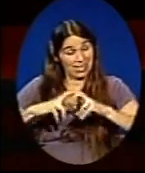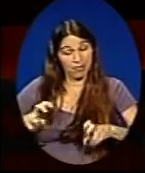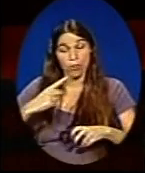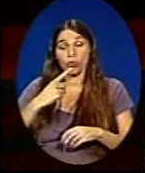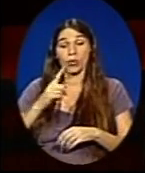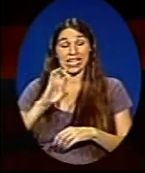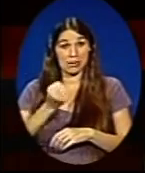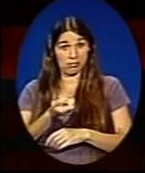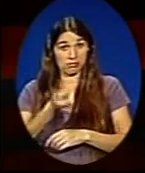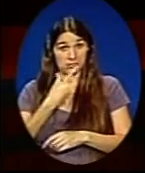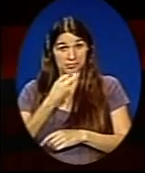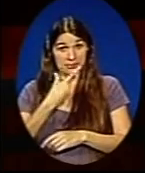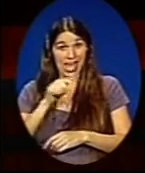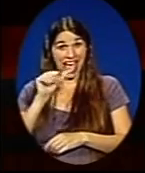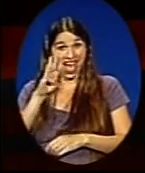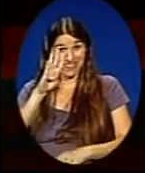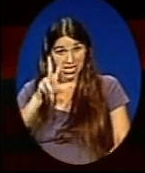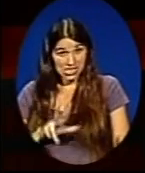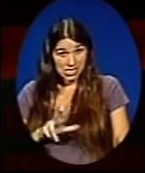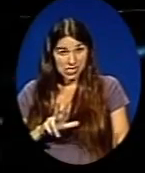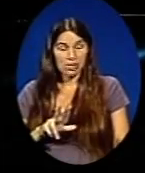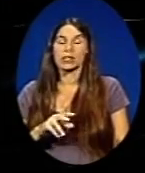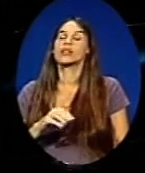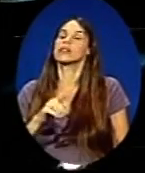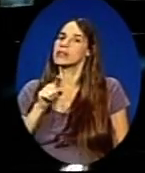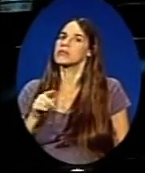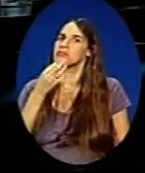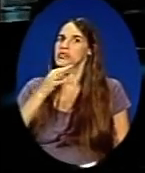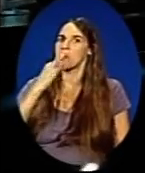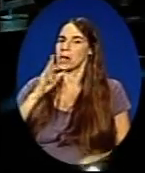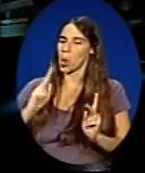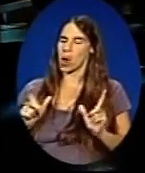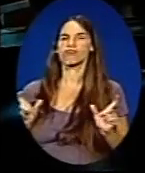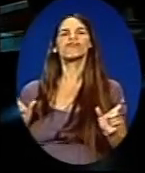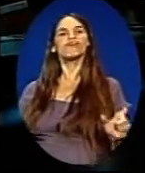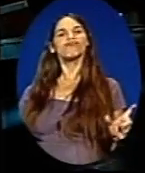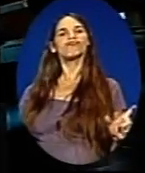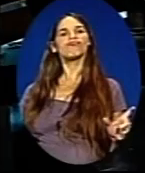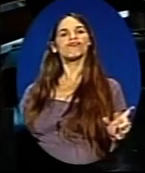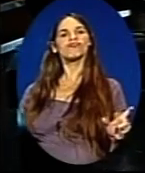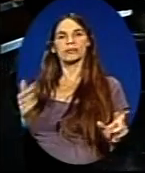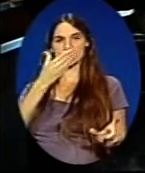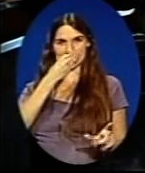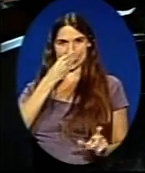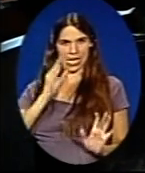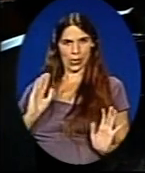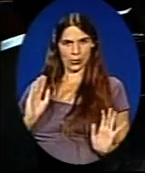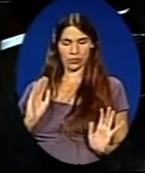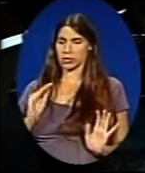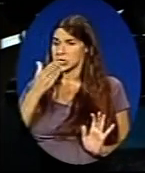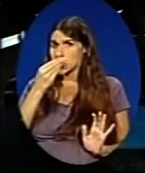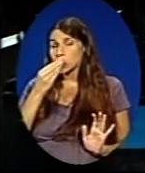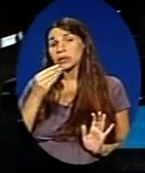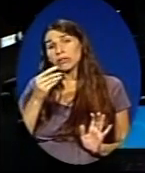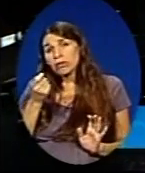יודעים שעוזר מאוד בפעילות מערכת החיסון, משפר את היכולת של הגוף להתמודד עם ההצטננויות. והצטננות לא נורא,